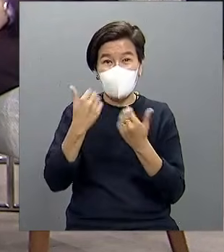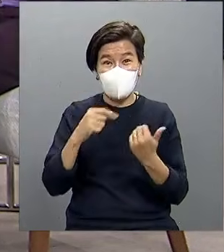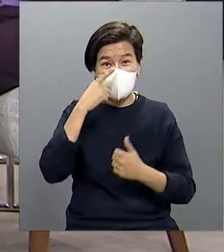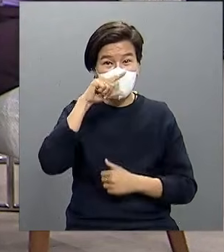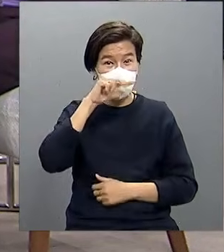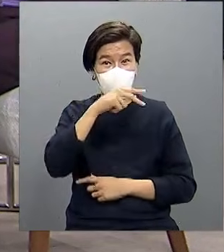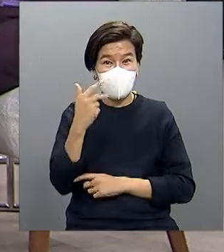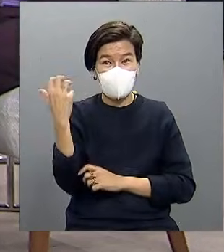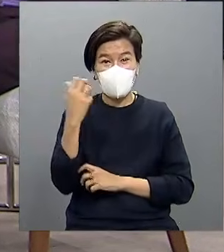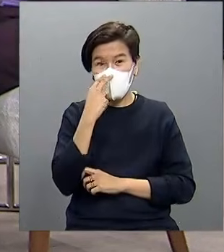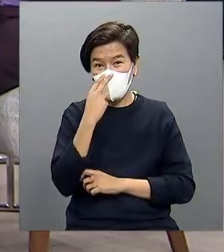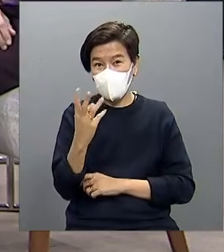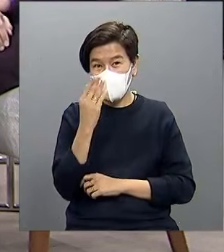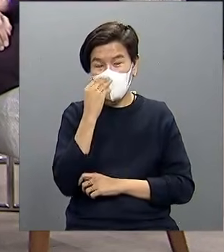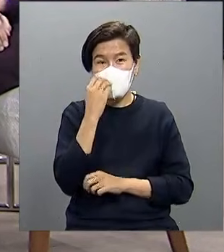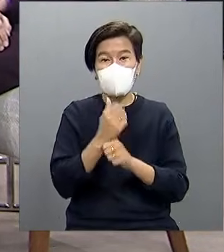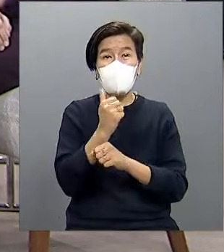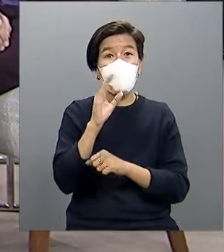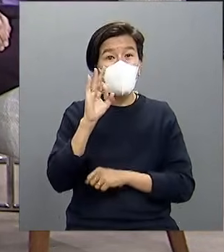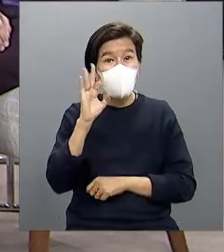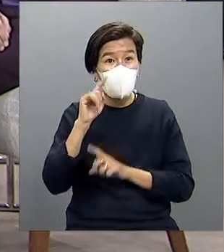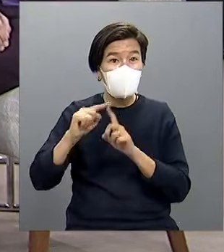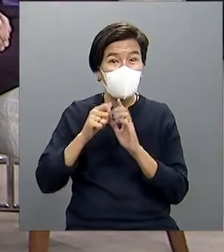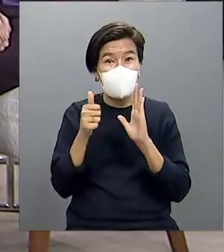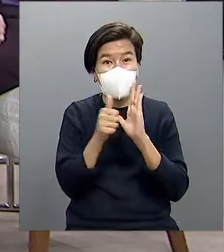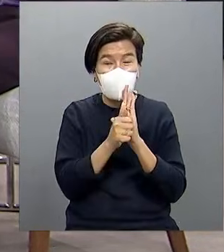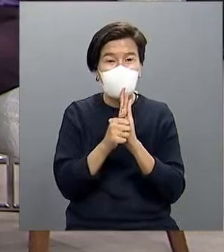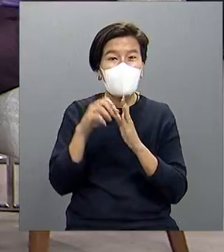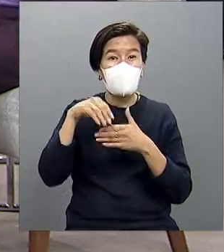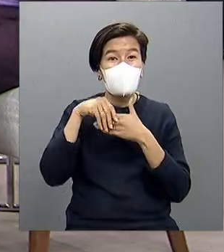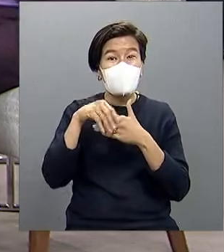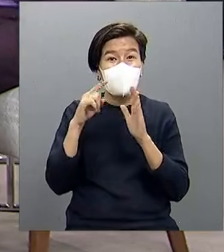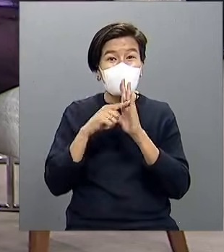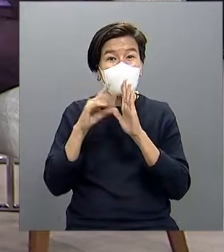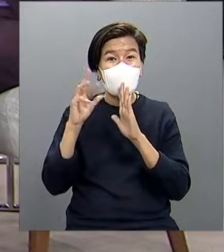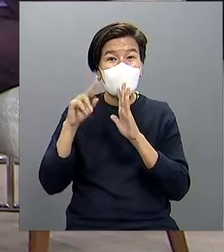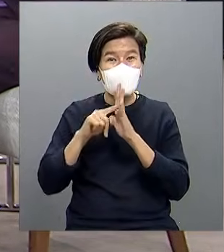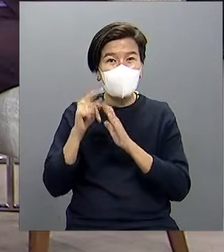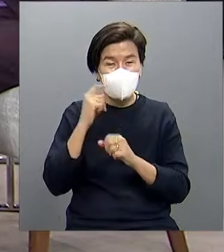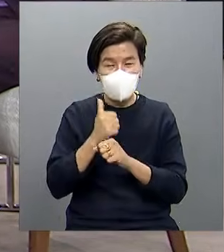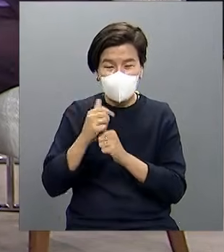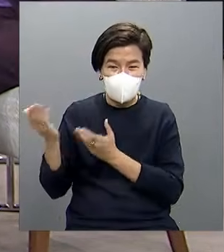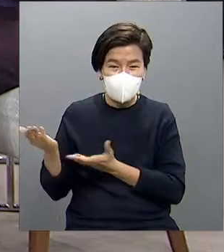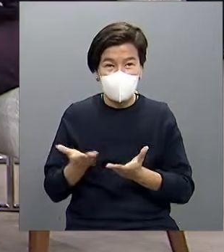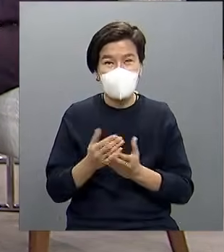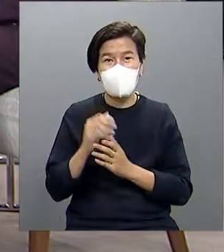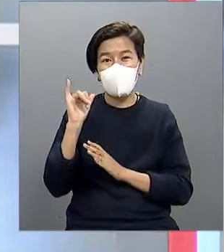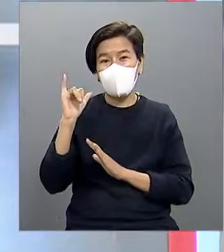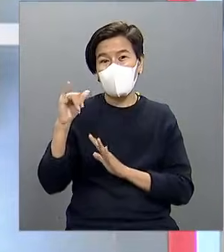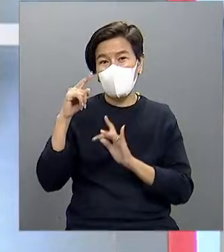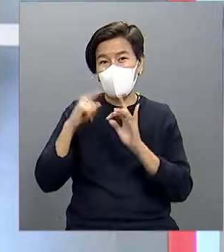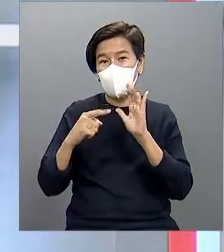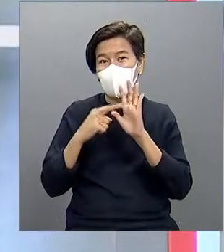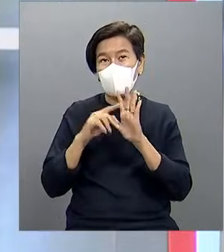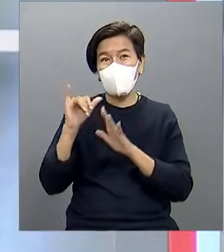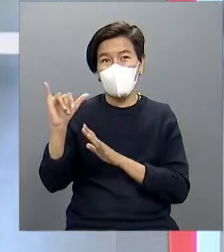Facebook Live กดไลค์กดแชร์กันมาได้ครับช่วงนี้ต้อนรับคุณยุ้ยชมัยพรเห็นประเสริฐนะครับสวัสดีครับคุณยุ้ยครับ สวัสดีพี่ต๊อบสวัสดีน้องปร่างและส